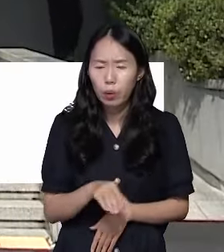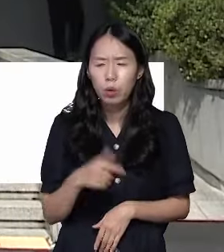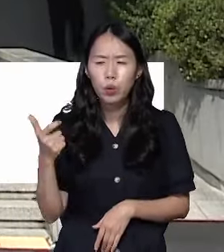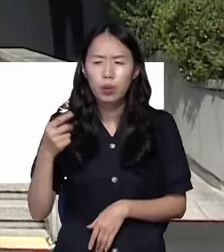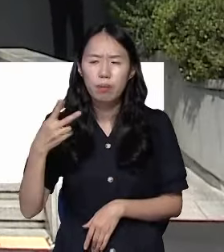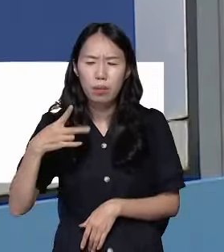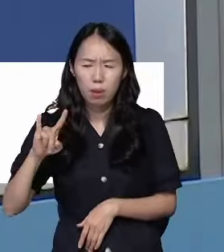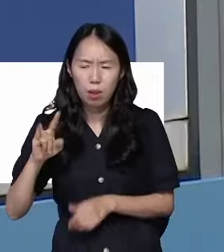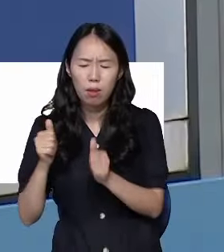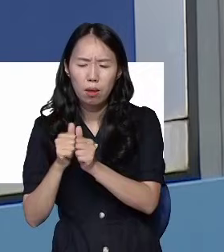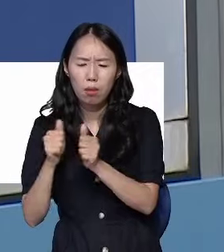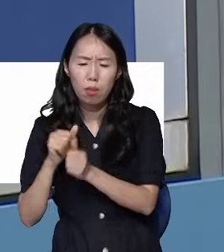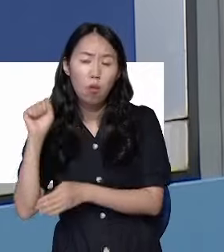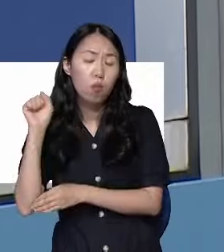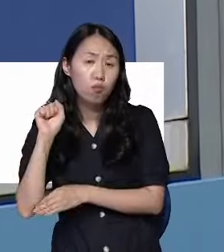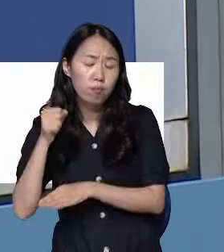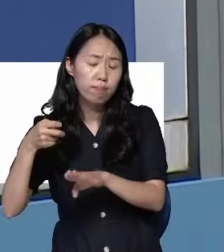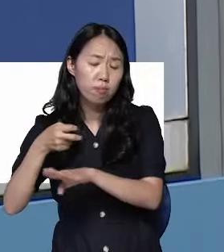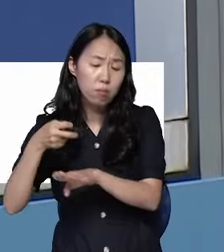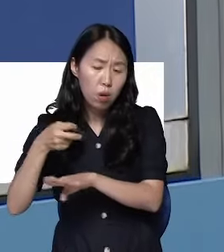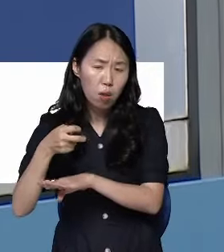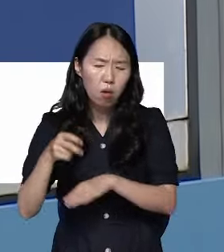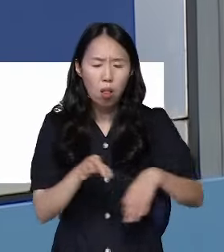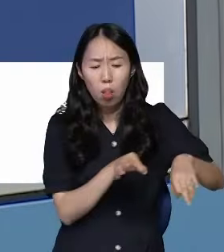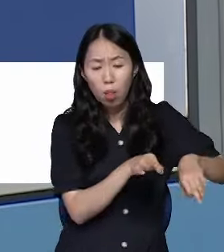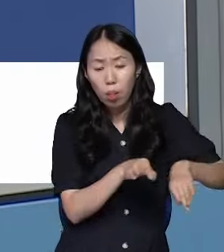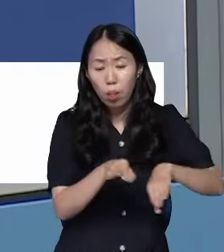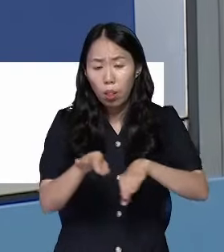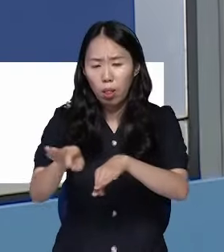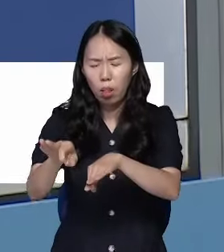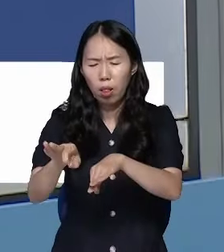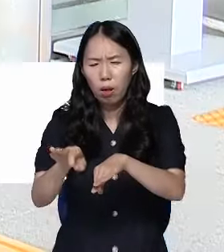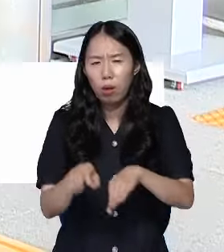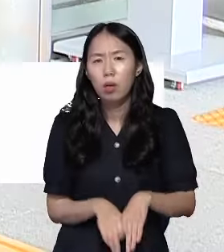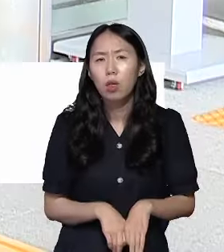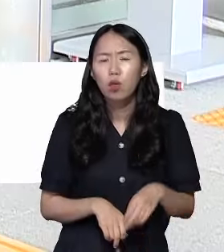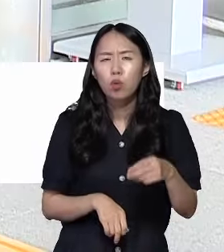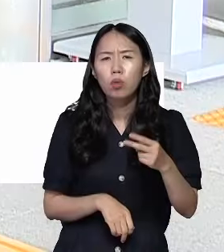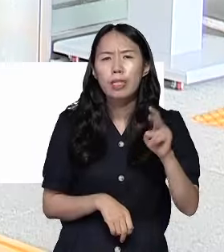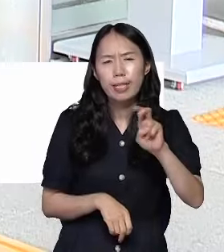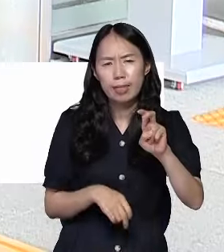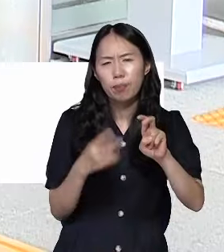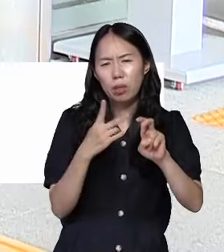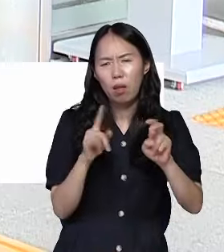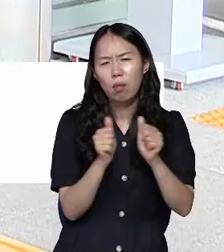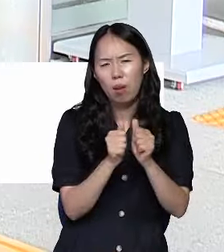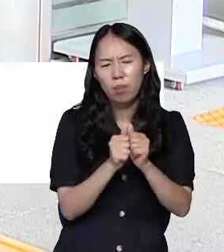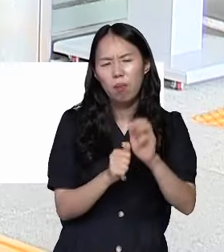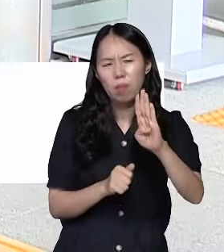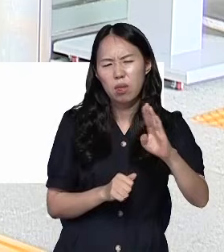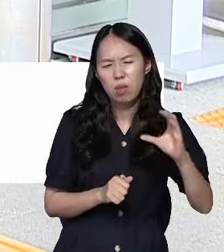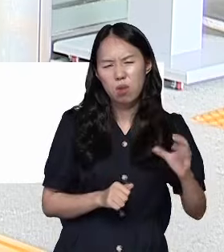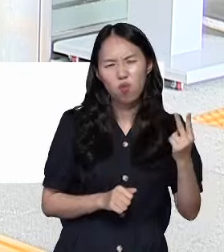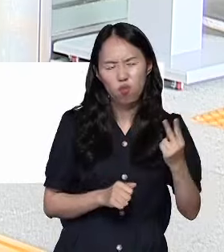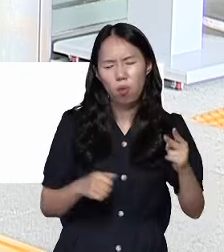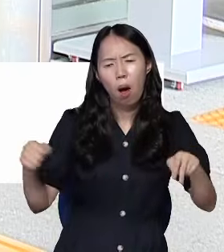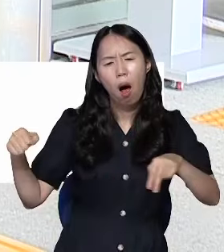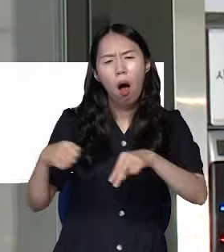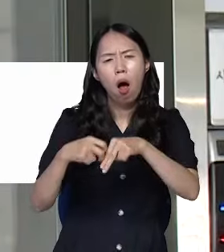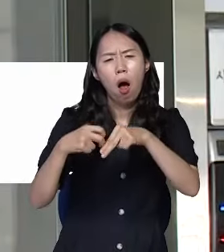60대 남성 A씨가 몰던 통근버스에 전동킥보드를 함께 타고 있던 20대 남성 B씨와 C씨가